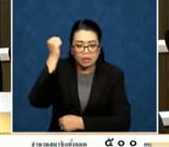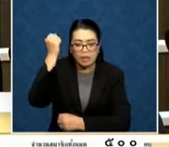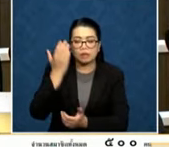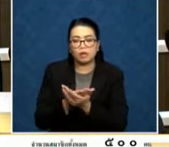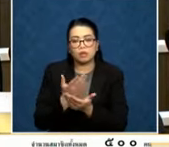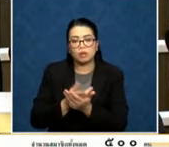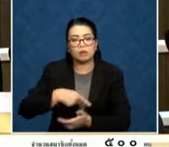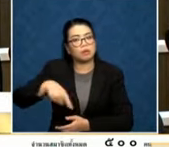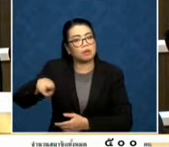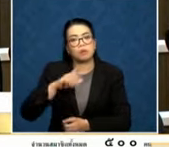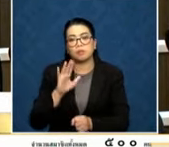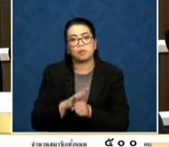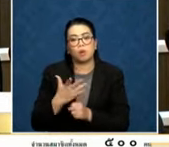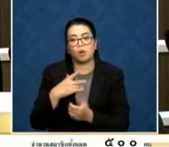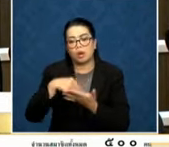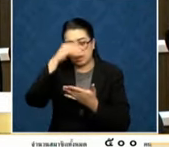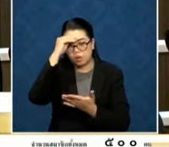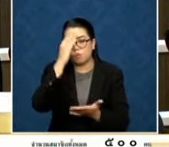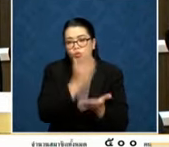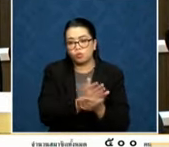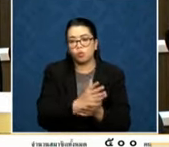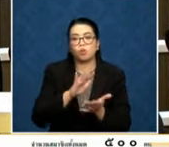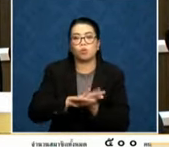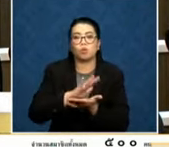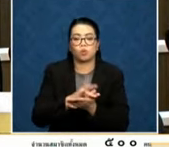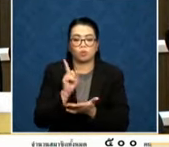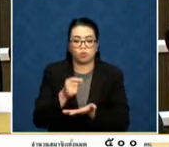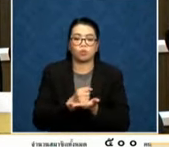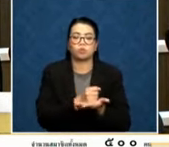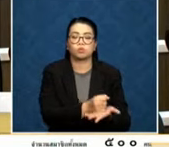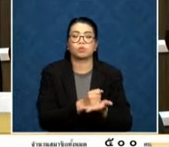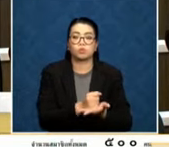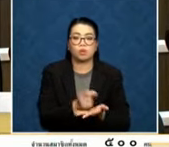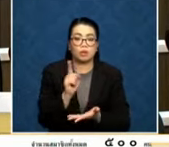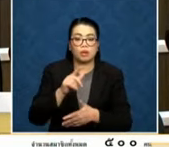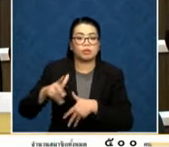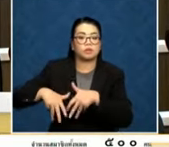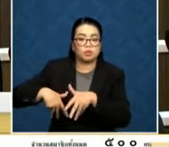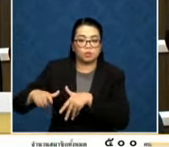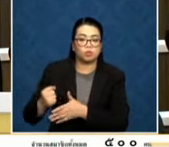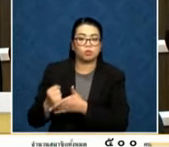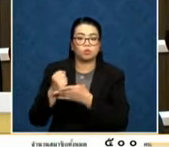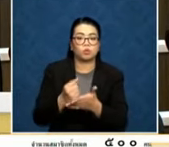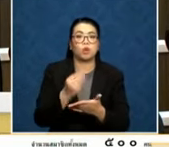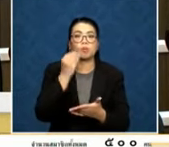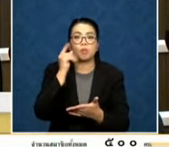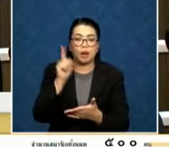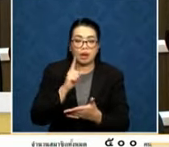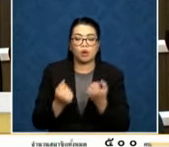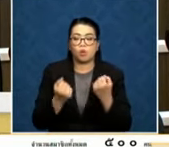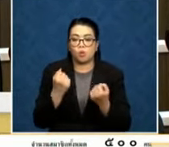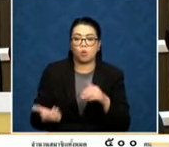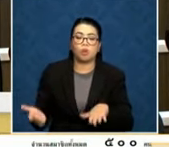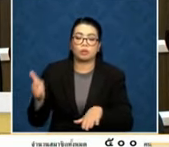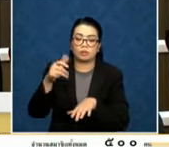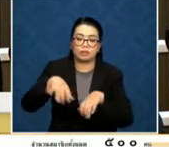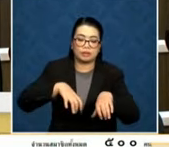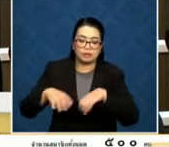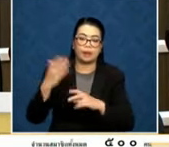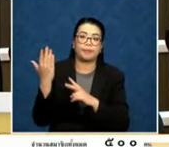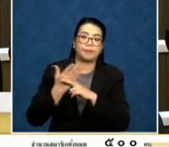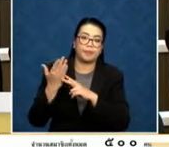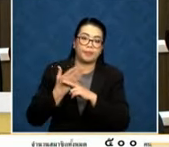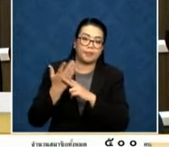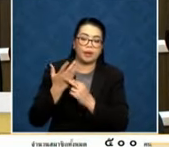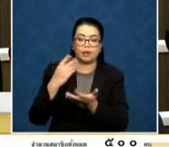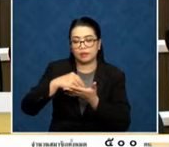ปัจจุบันนี้นะคะโรงเรียนต่างๆต้องอาศัยการช่วยเหลือกันของพี่น้องประชาชนในหมู่บ้านคือการจัดผ้าป่า